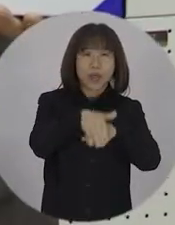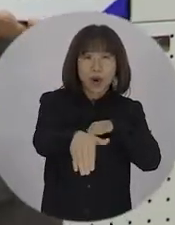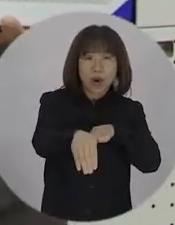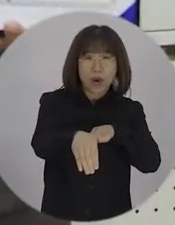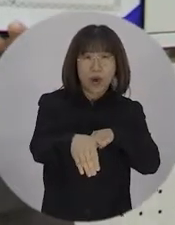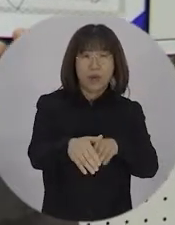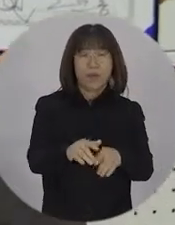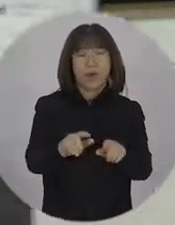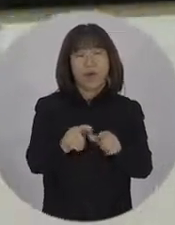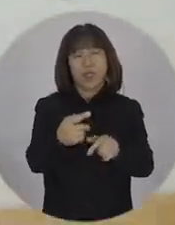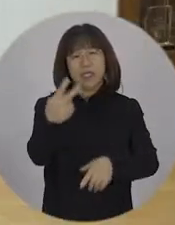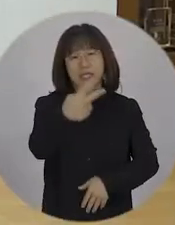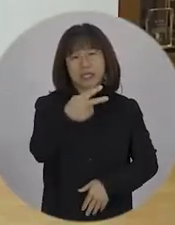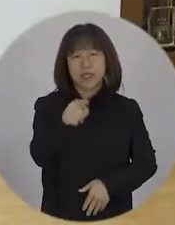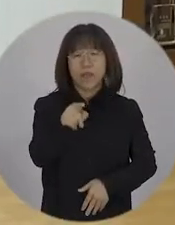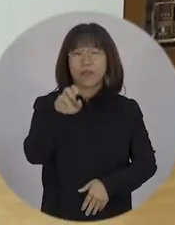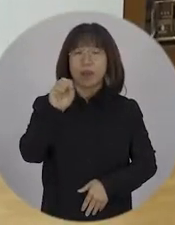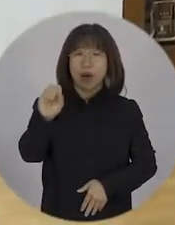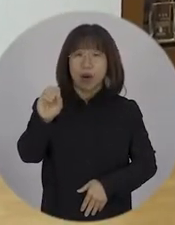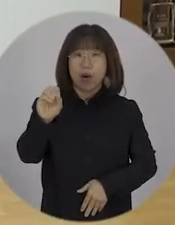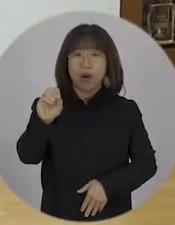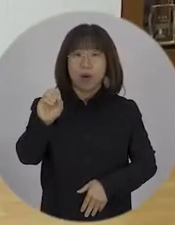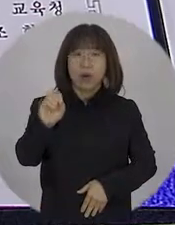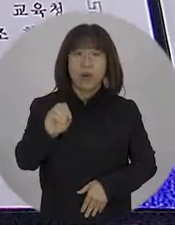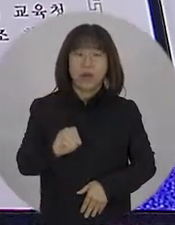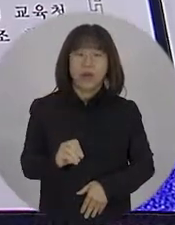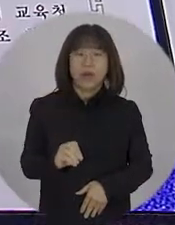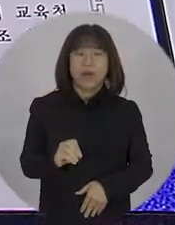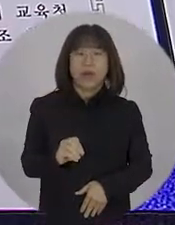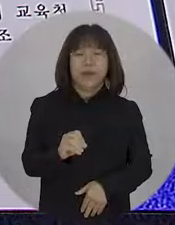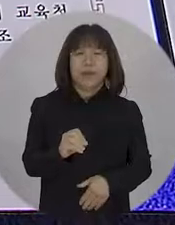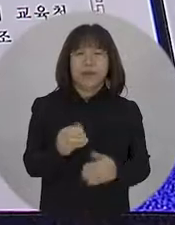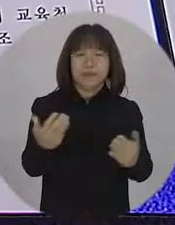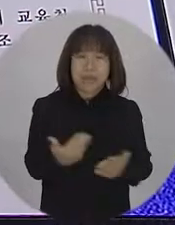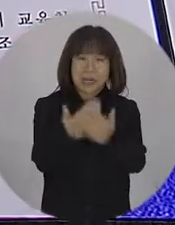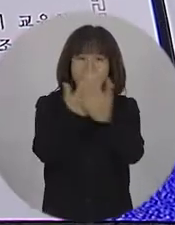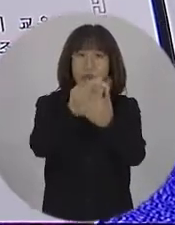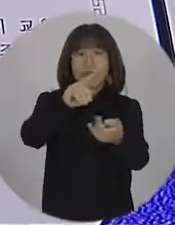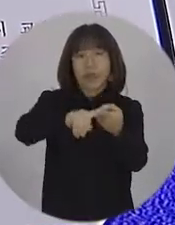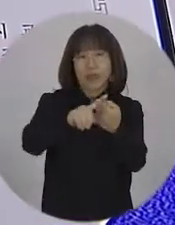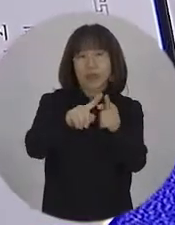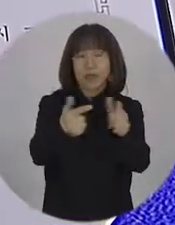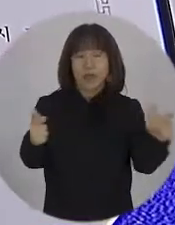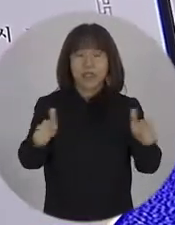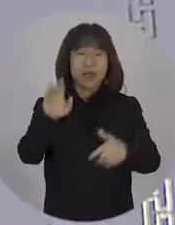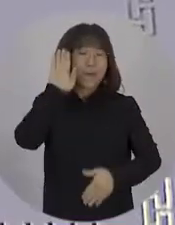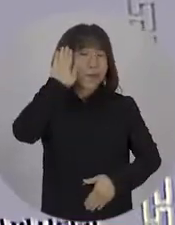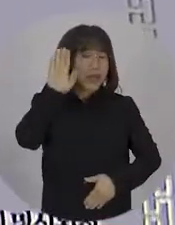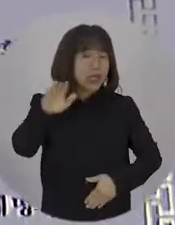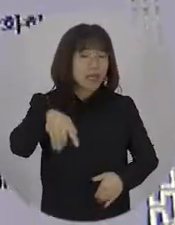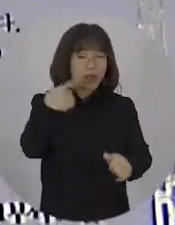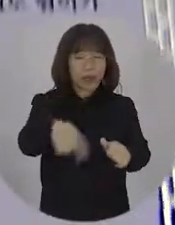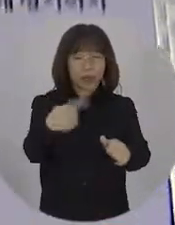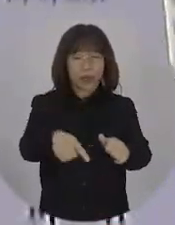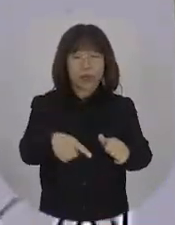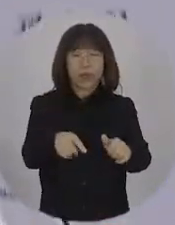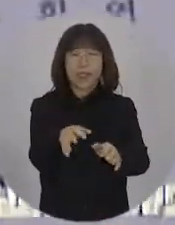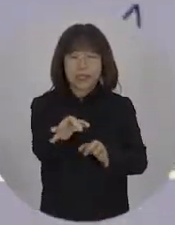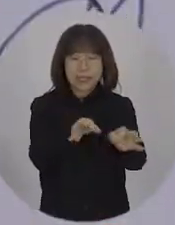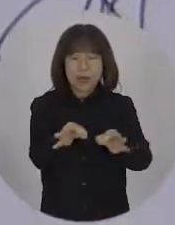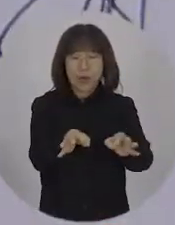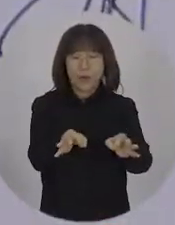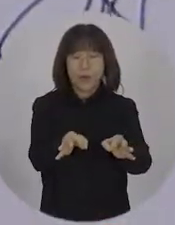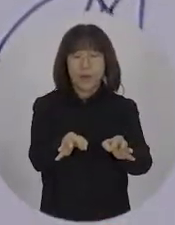교육지 9 2000명 도약 지원과 디지털 미래 창작소 구축 지원 등 다양한 미래 교육 사업을 펼칠